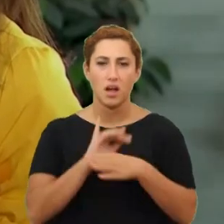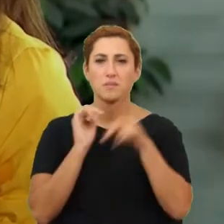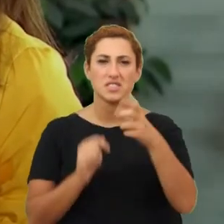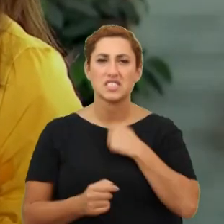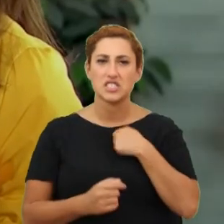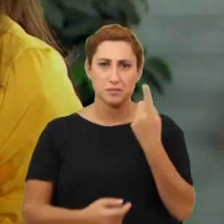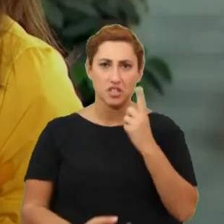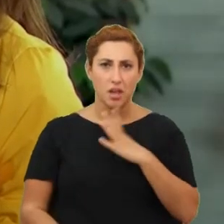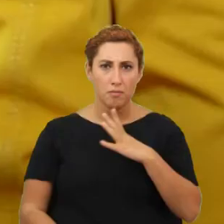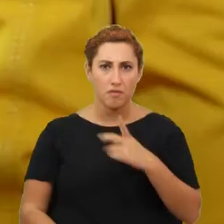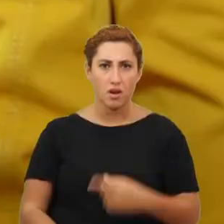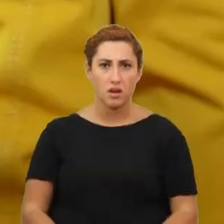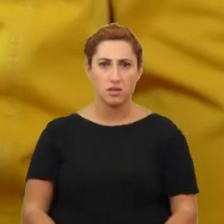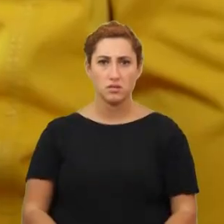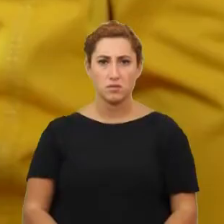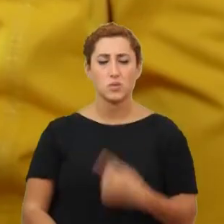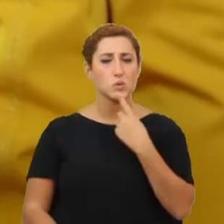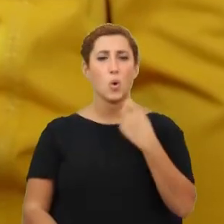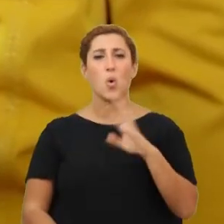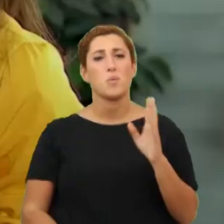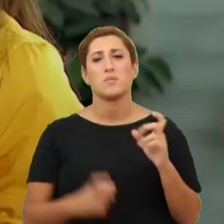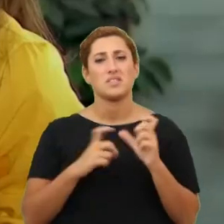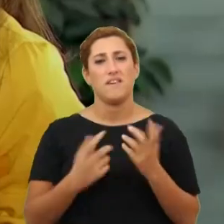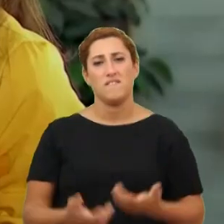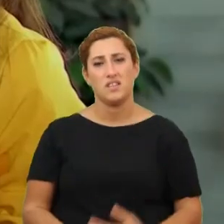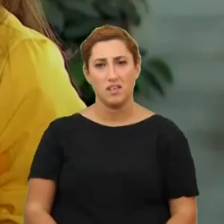Hayatım senin canını sıkan bir şey mi var? Sorma Sevgi ya.